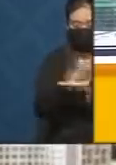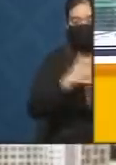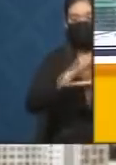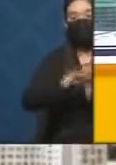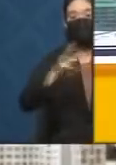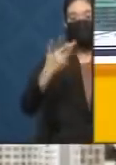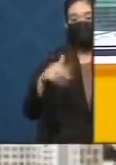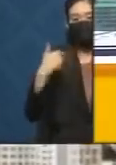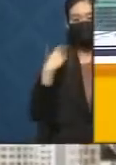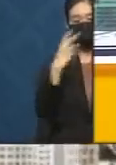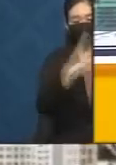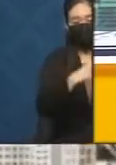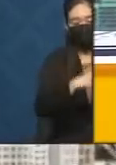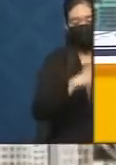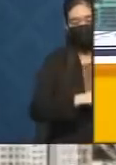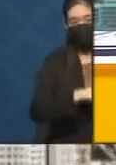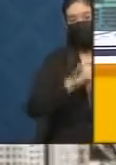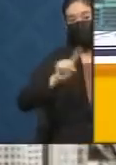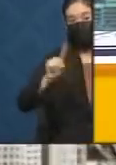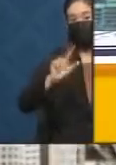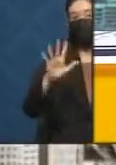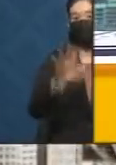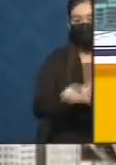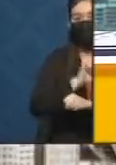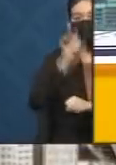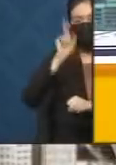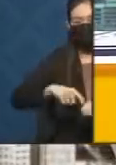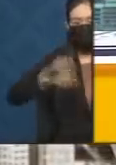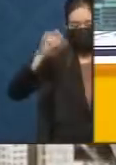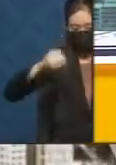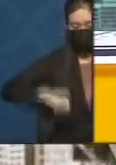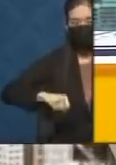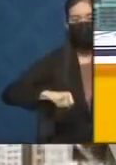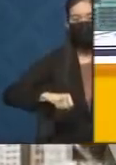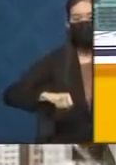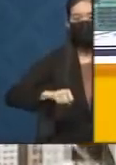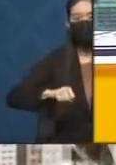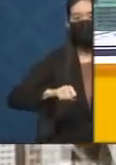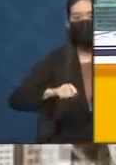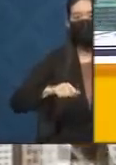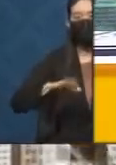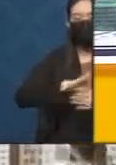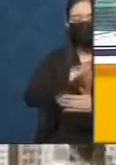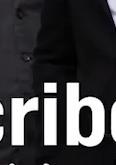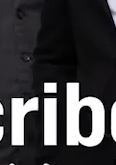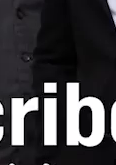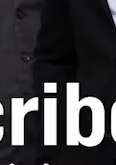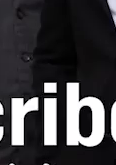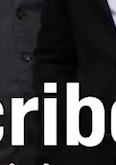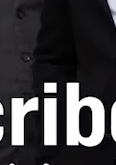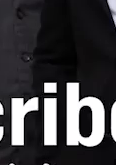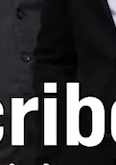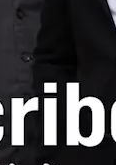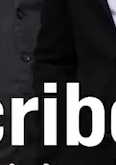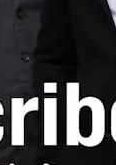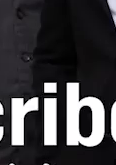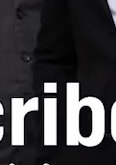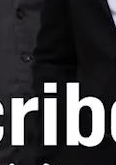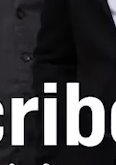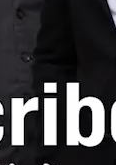ทศไทยล่ะเดินออกจากกรุงเทพไปเนี่ยก็เห็นความแตกต่างแล้ว ค่ะ นะฮะทีนี้ถัดมา